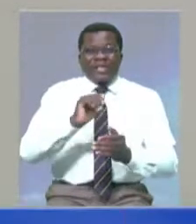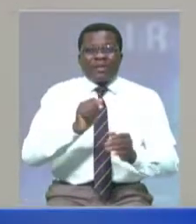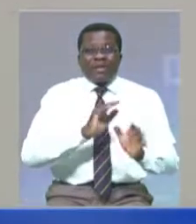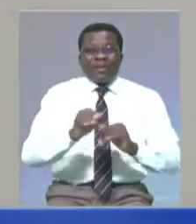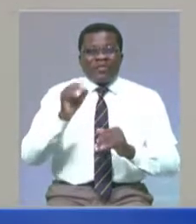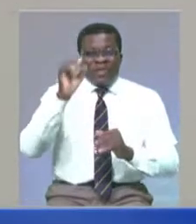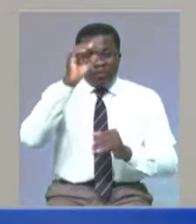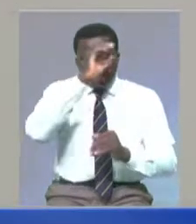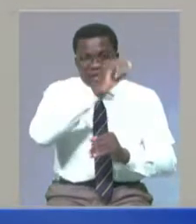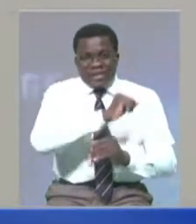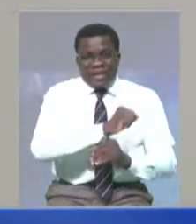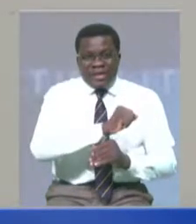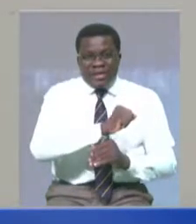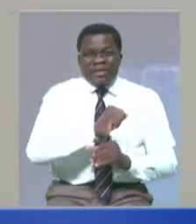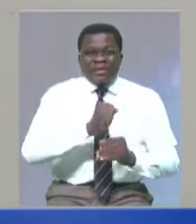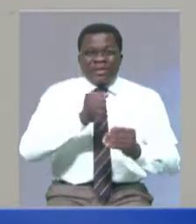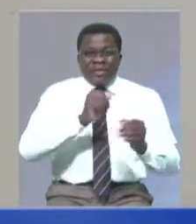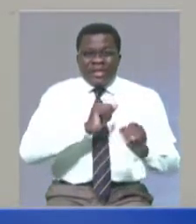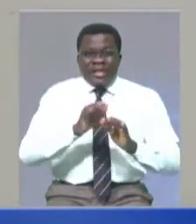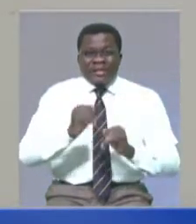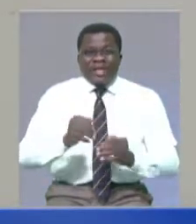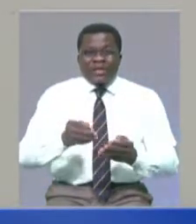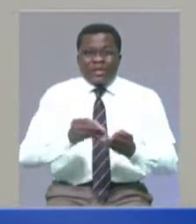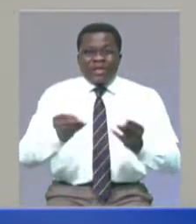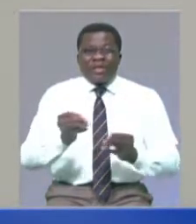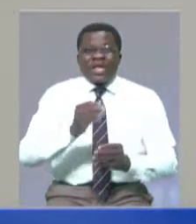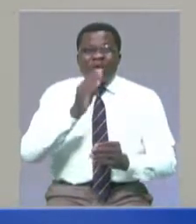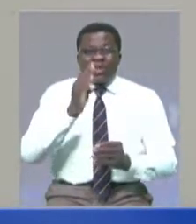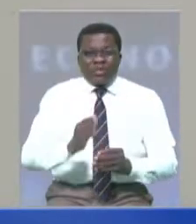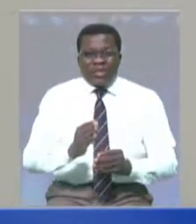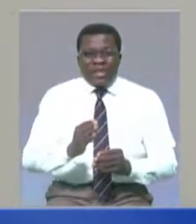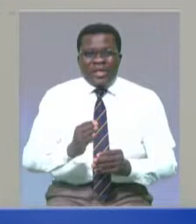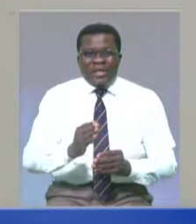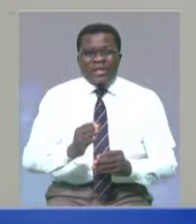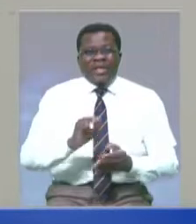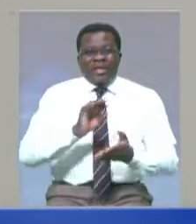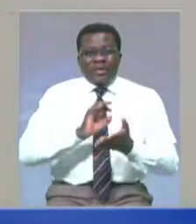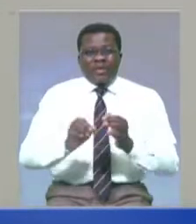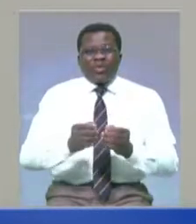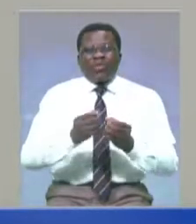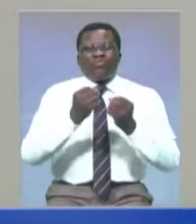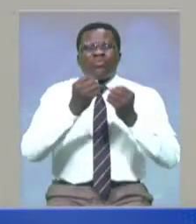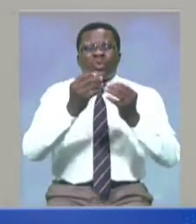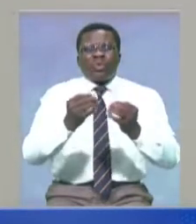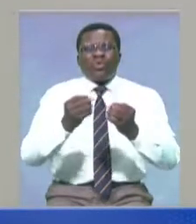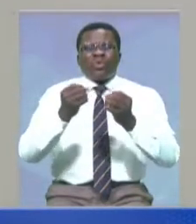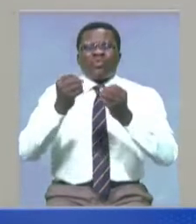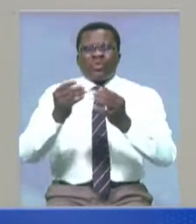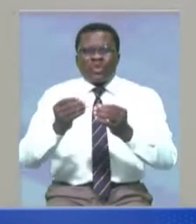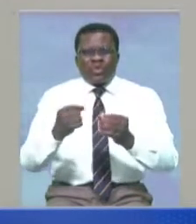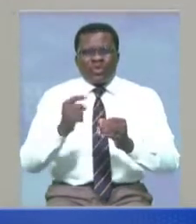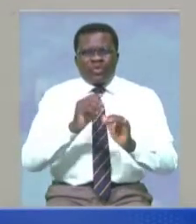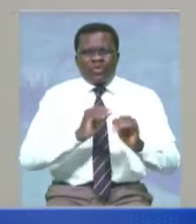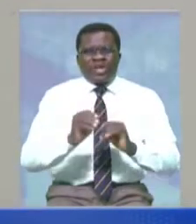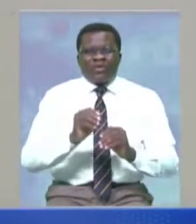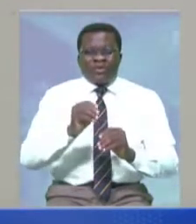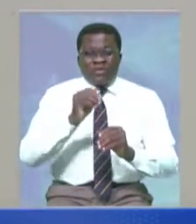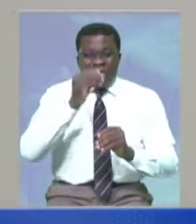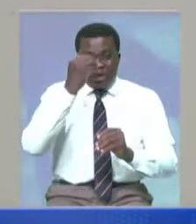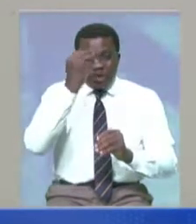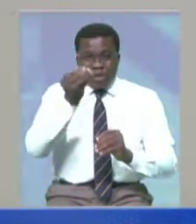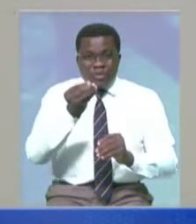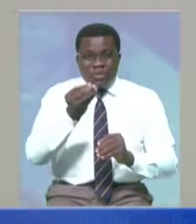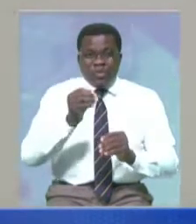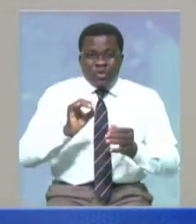du hasard. Les acteurs des médias au Bénin se comptent par centaines. Nous avons fait l'option de